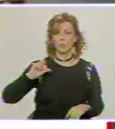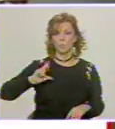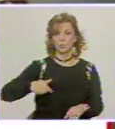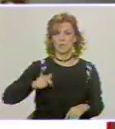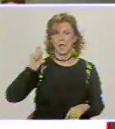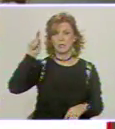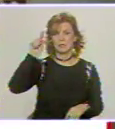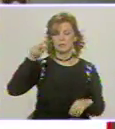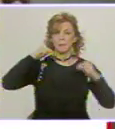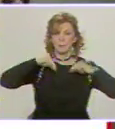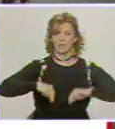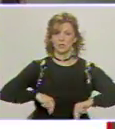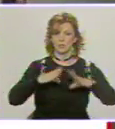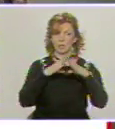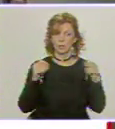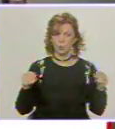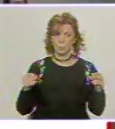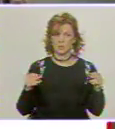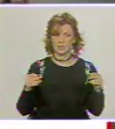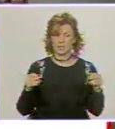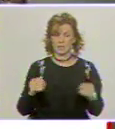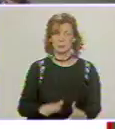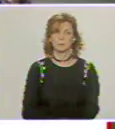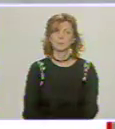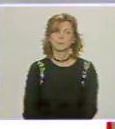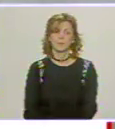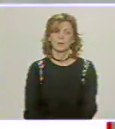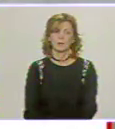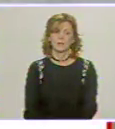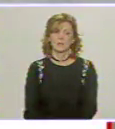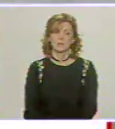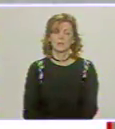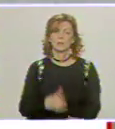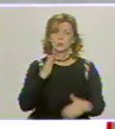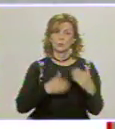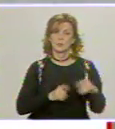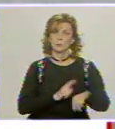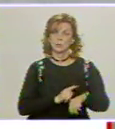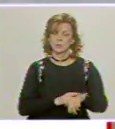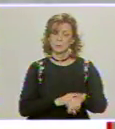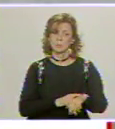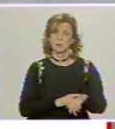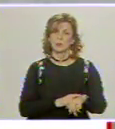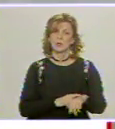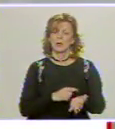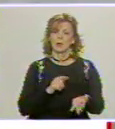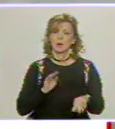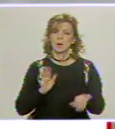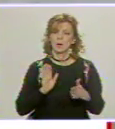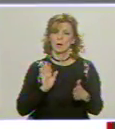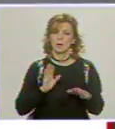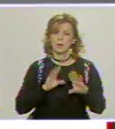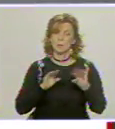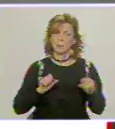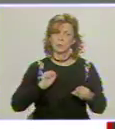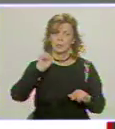tuturor românilor și nu președintele, doar președintele României. În ultima perioadă, la nivelul principalelor organizații locale ale